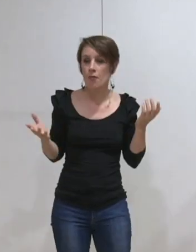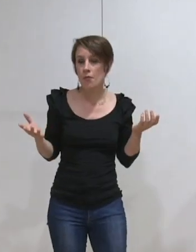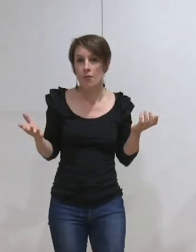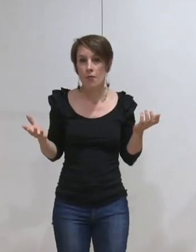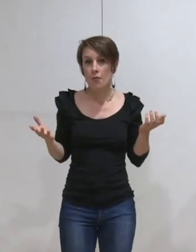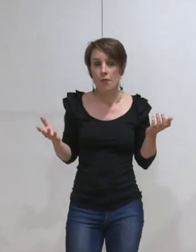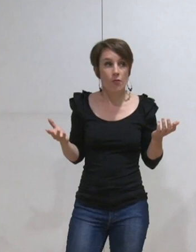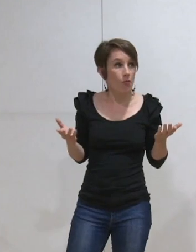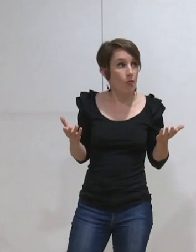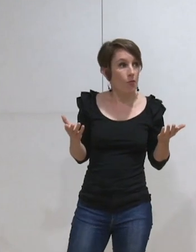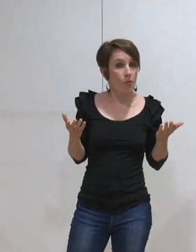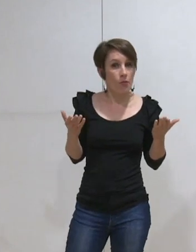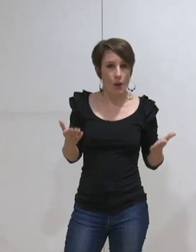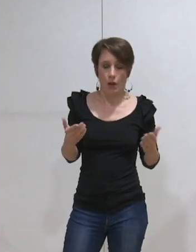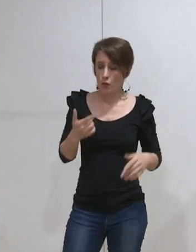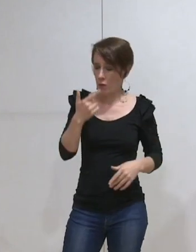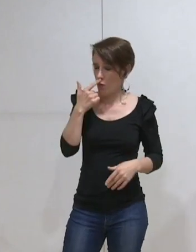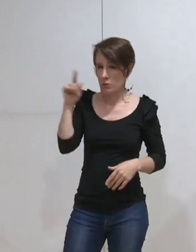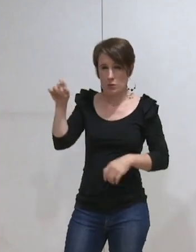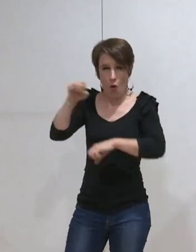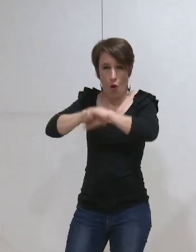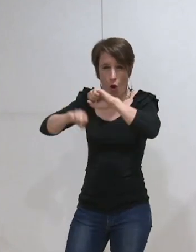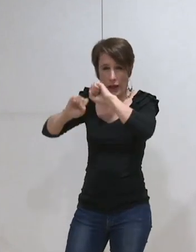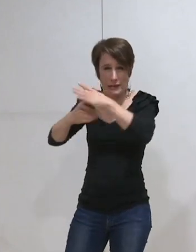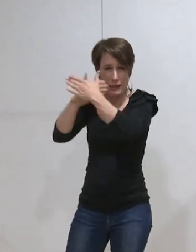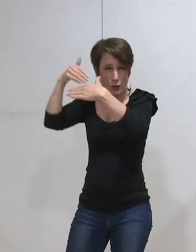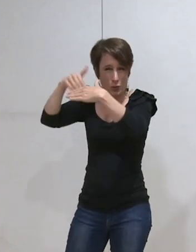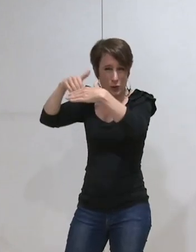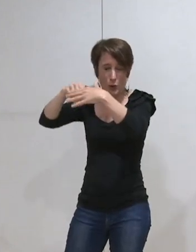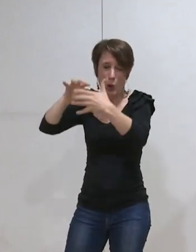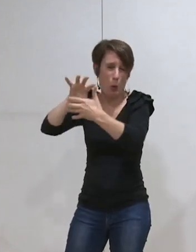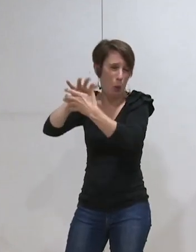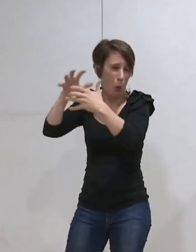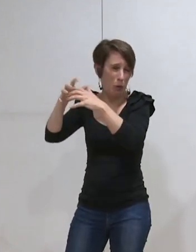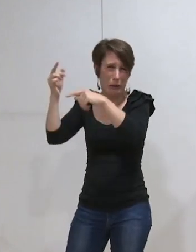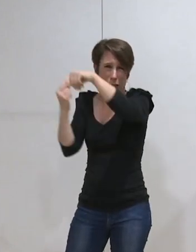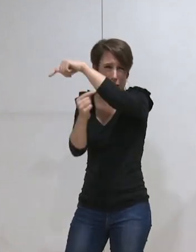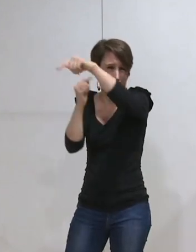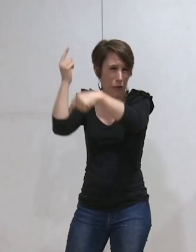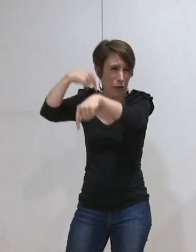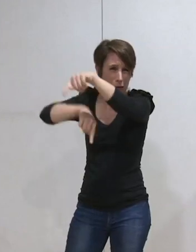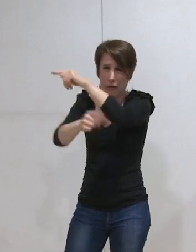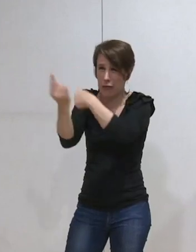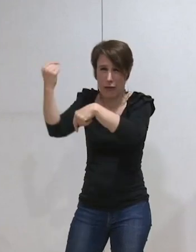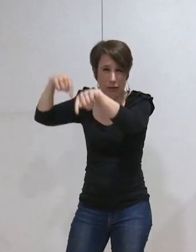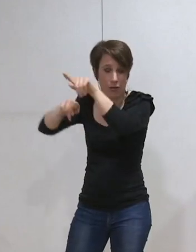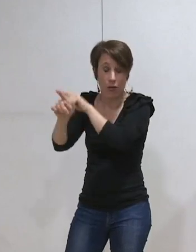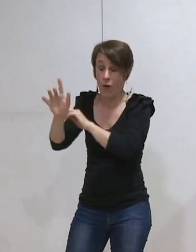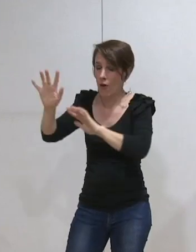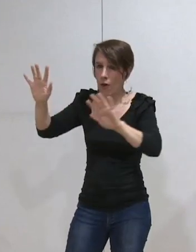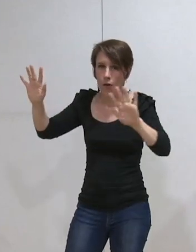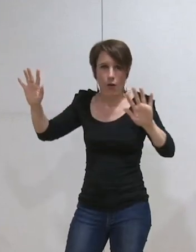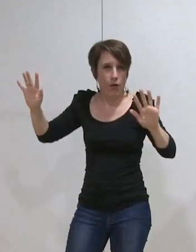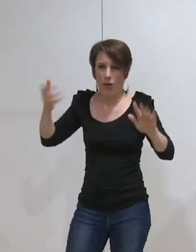paraît actuellement une une usine à gaz telle que c'est prévu telle que c'est exposé cette imbrication des